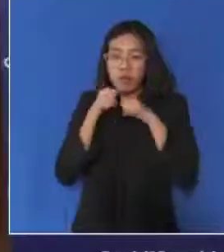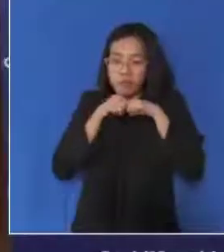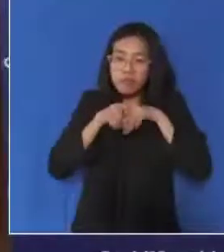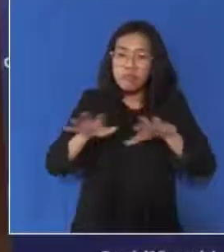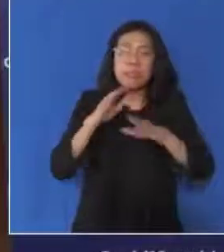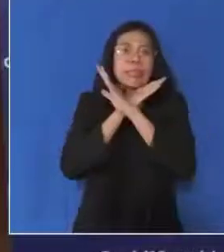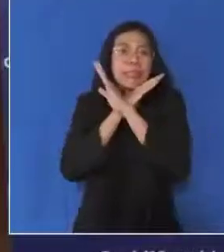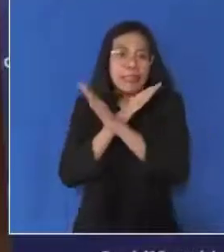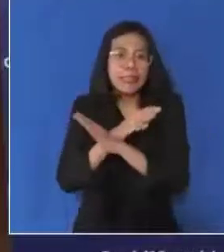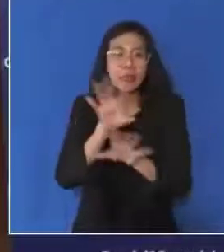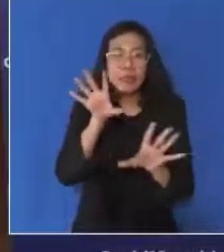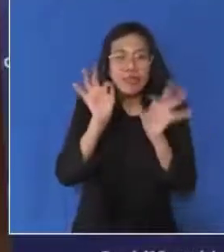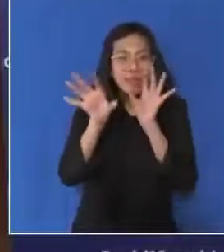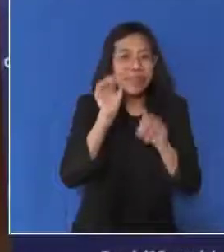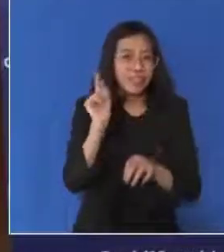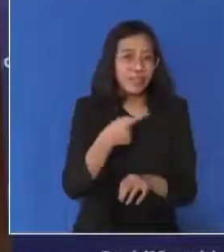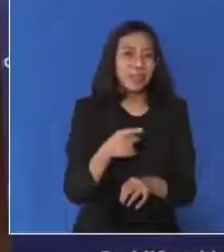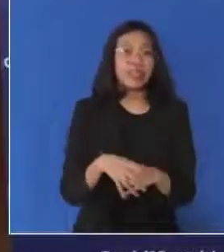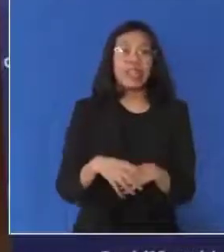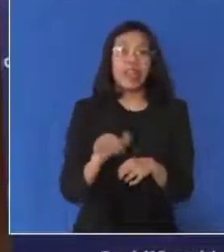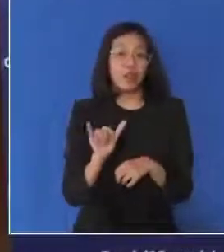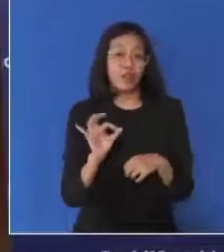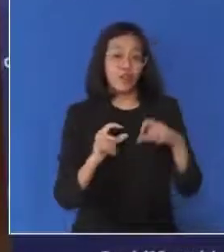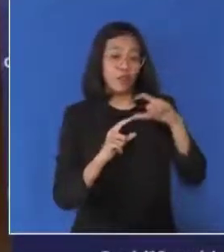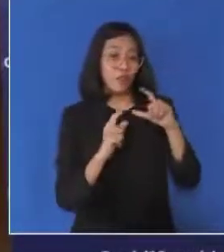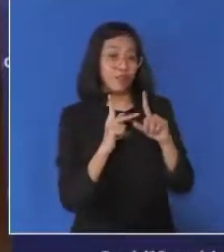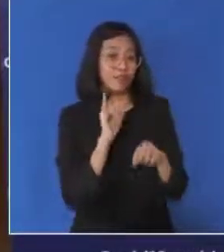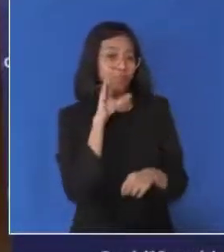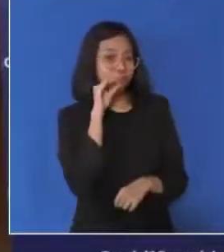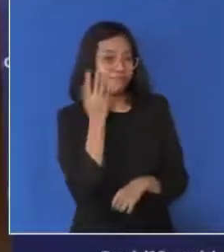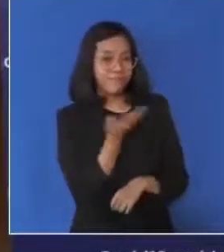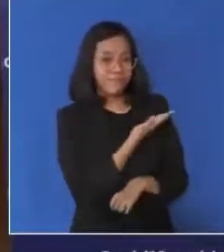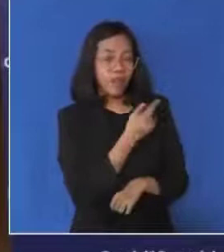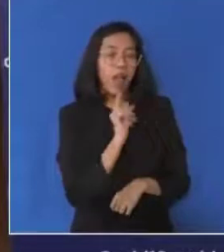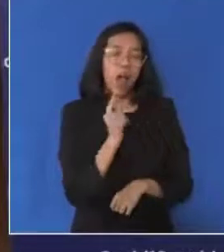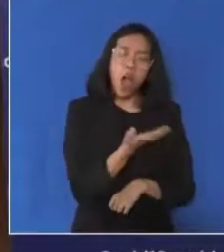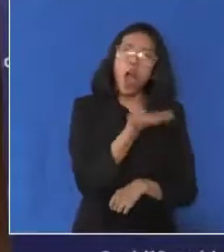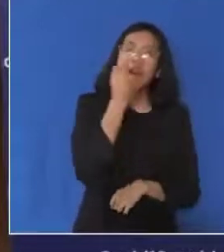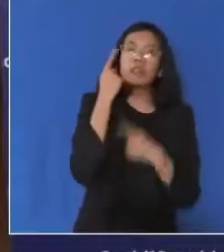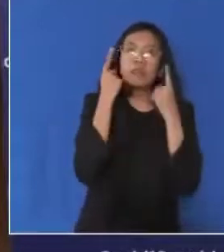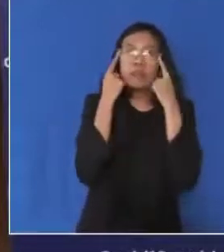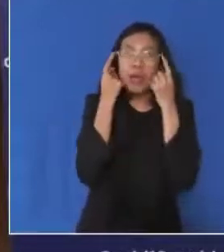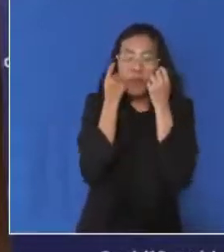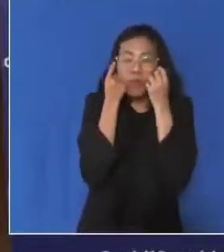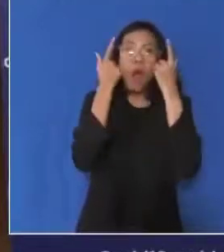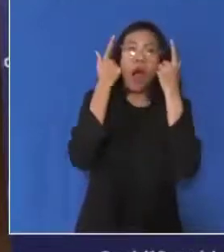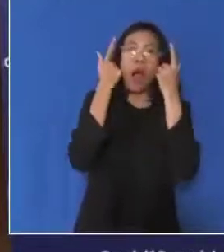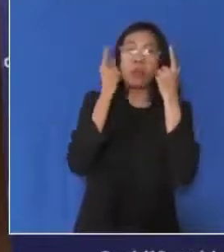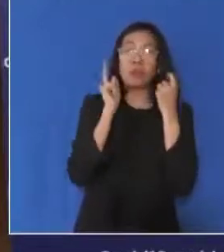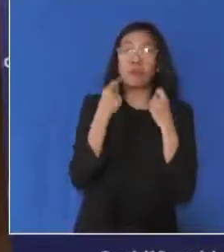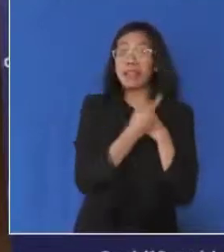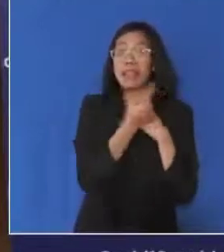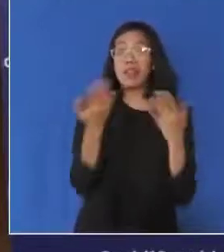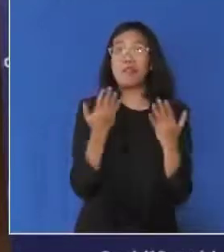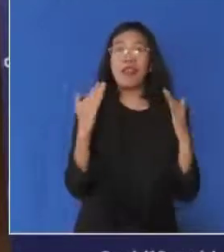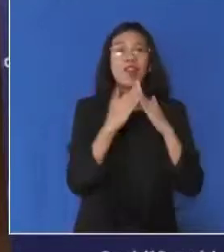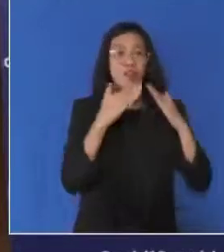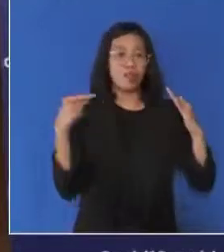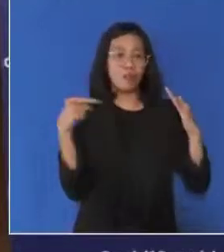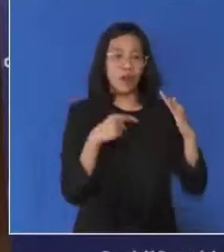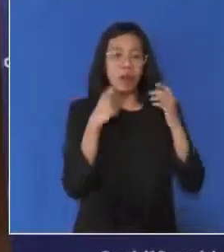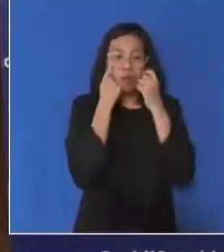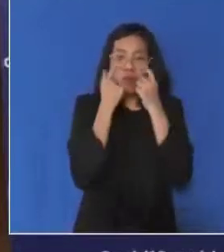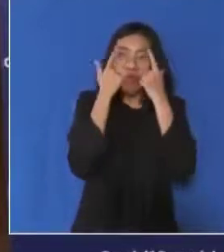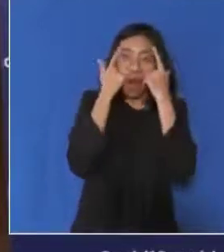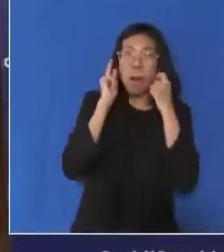Makasih Mas ya sih Gimana ke sana ya sedikit juga kalau kita mau membuka mata kita selama kita di rumah karena kebetulan kalau kita di rumah kita